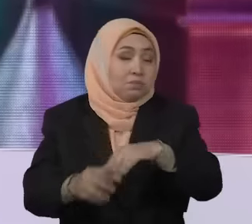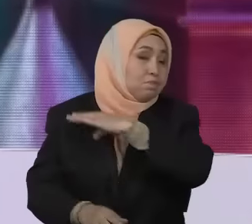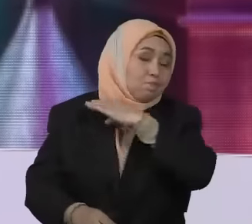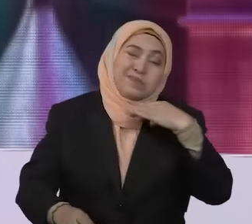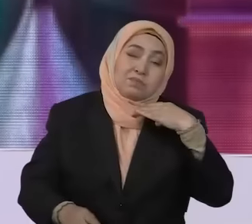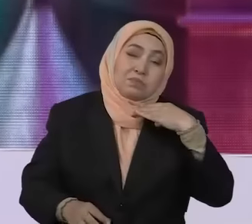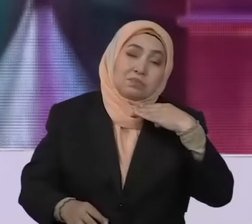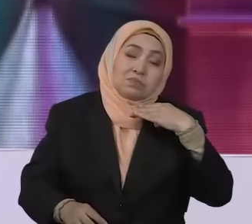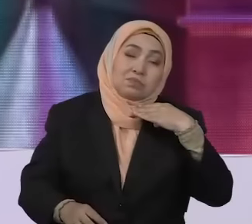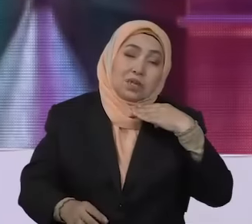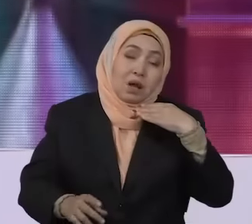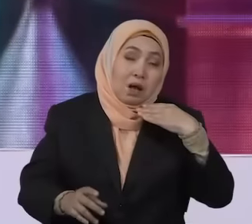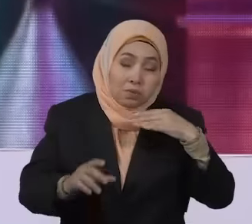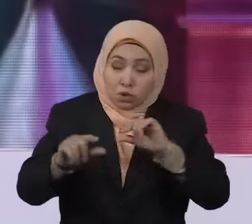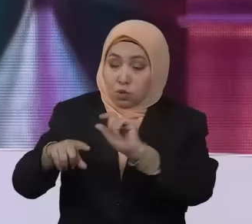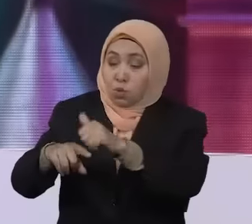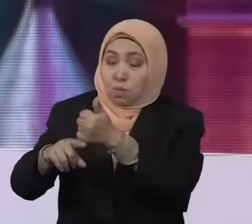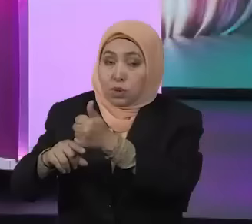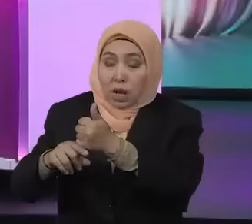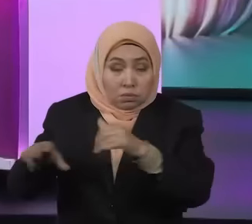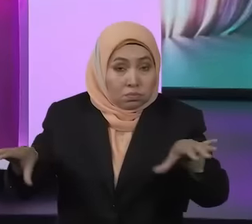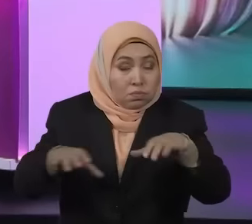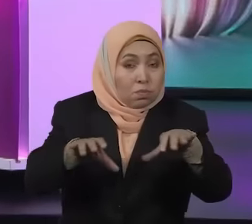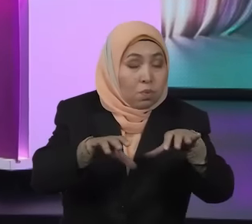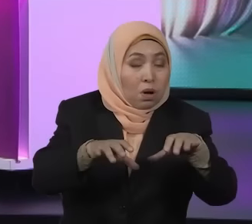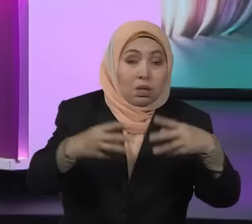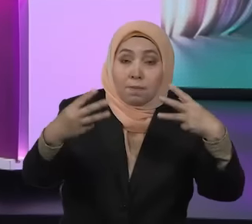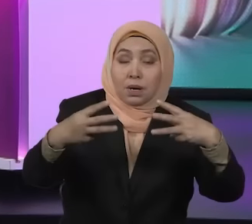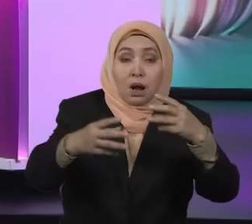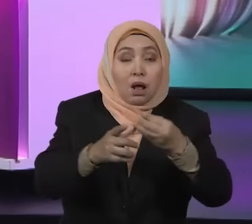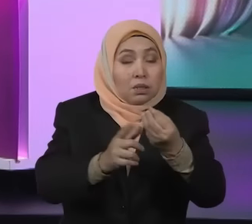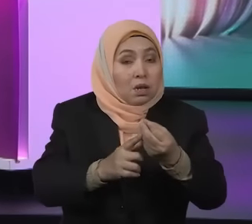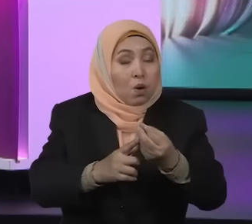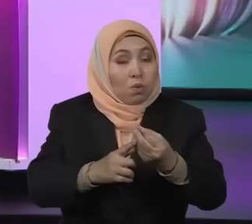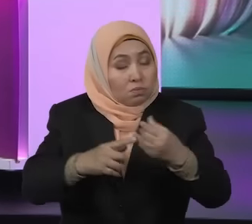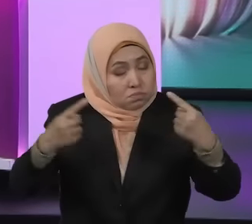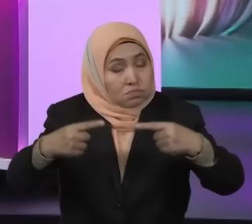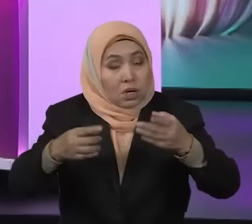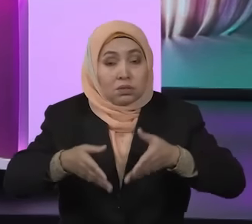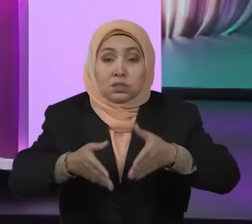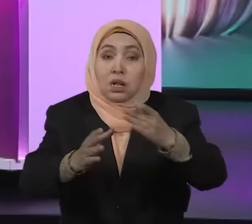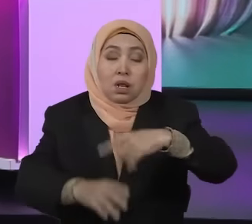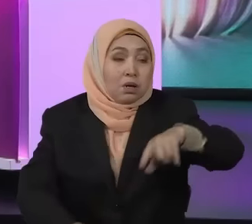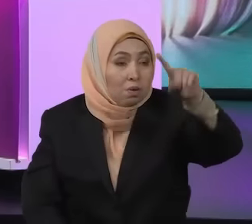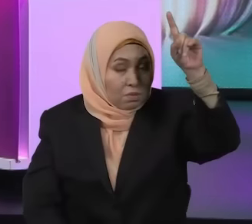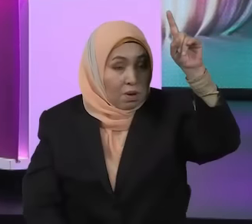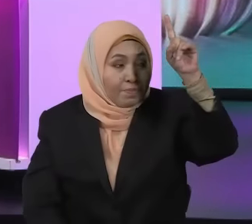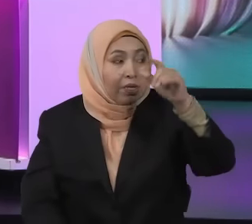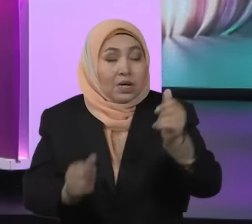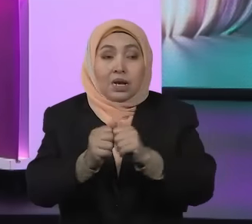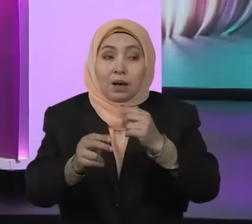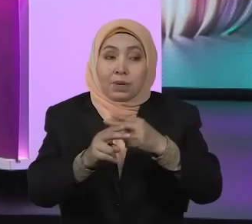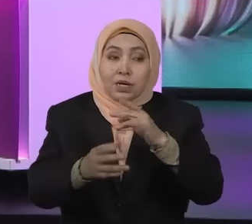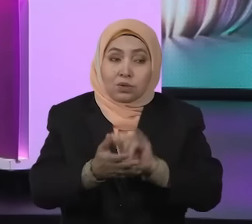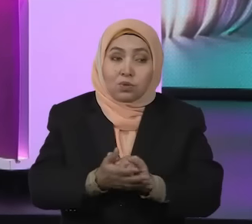kepala, dia kumpulkan kumpulan dia dan terus melancarkan perang ataupun jihad fi sabilillah dengan nama